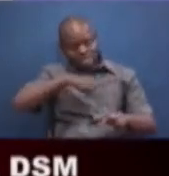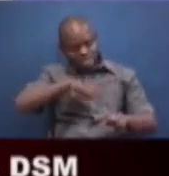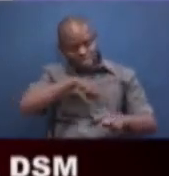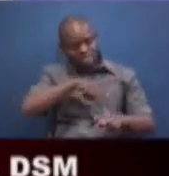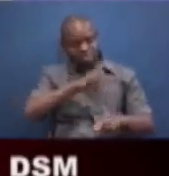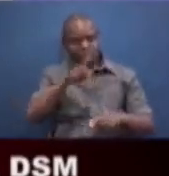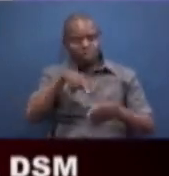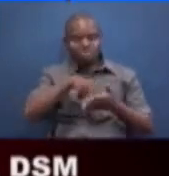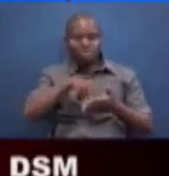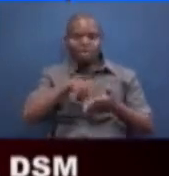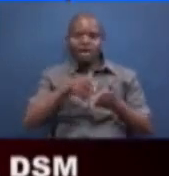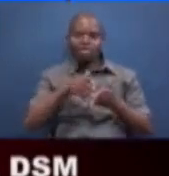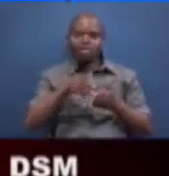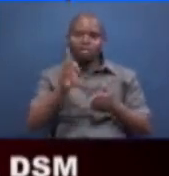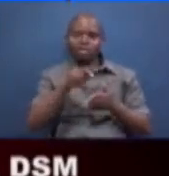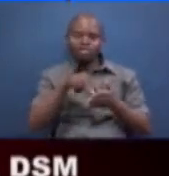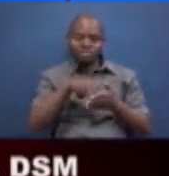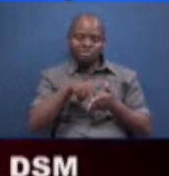kwa kutosimama kwenye nafasi.